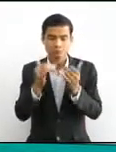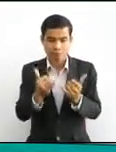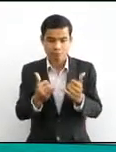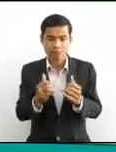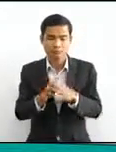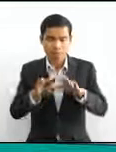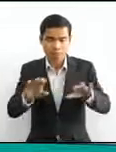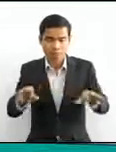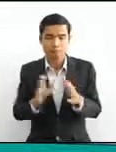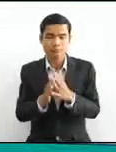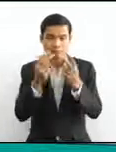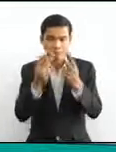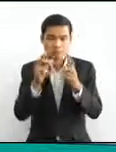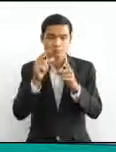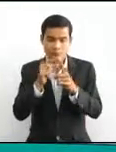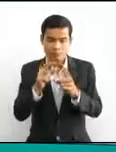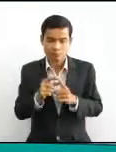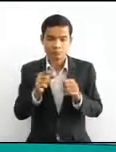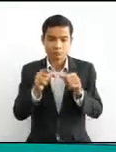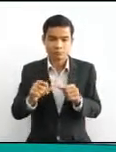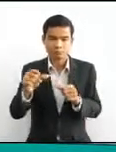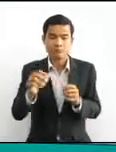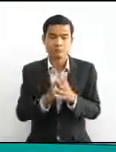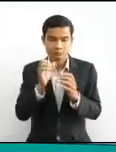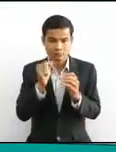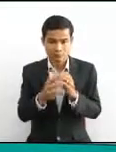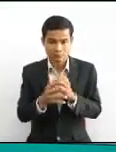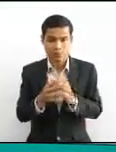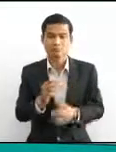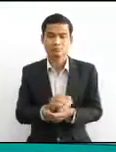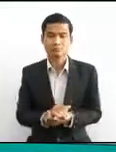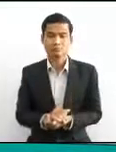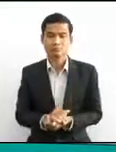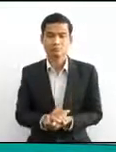ấp khnía con ăn chiên bật tọt tiền nè ta chấp đam